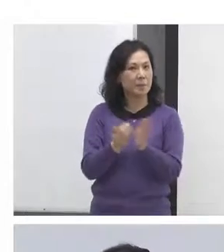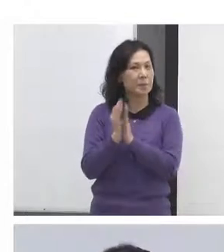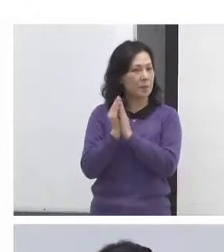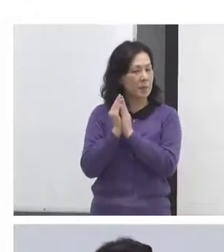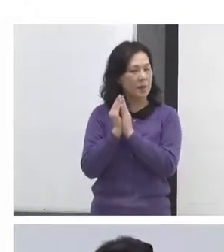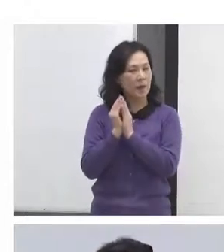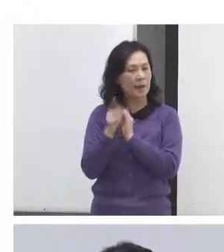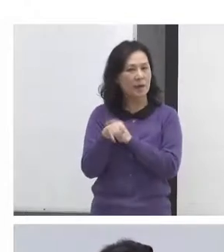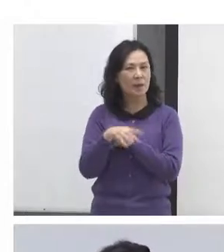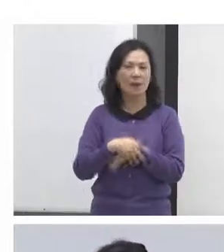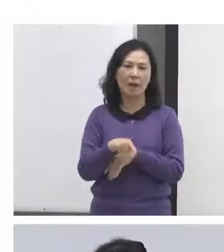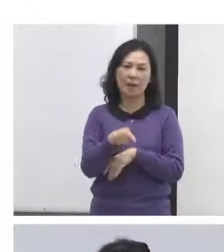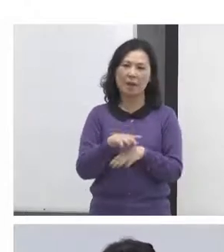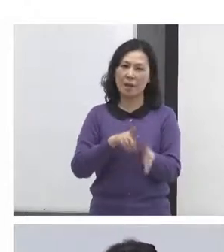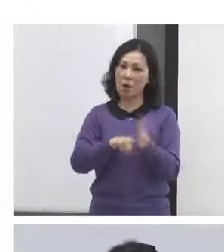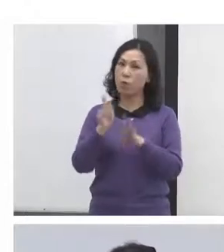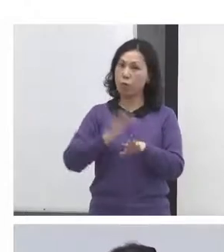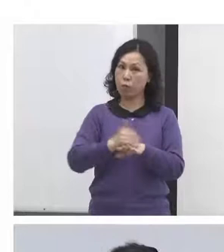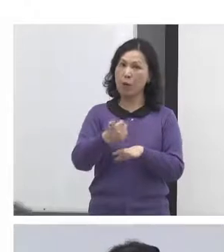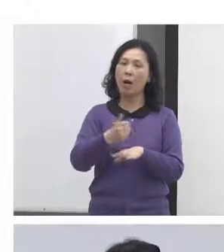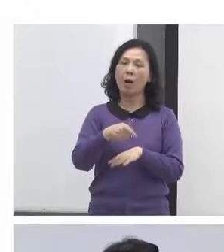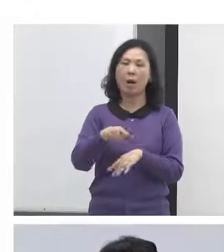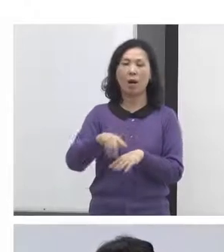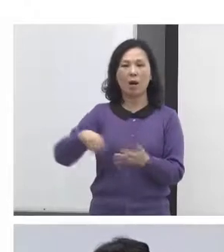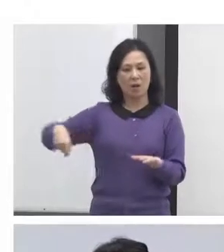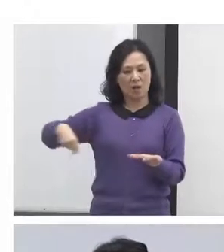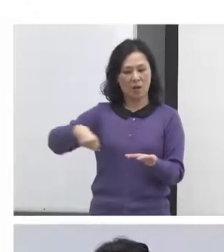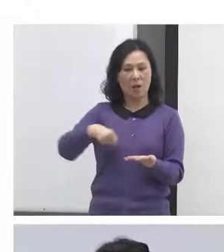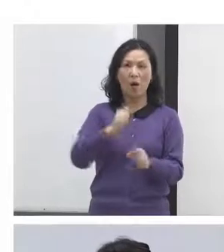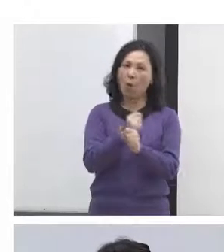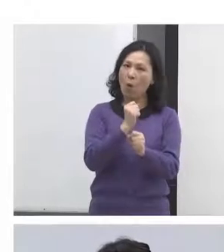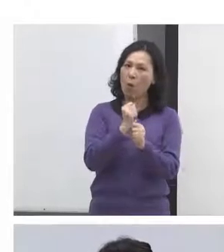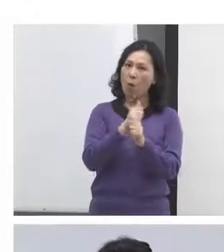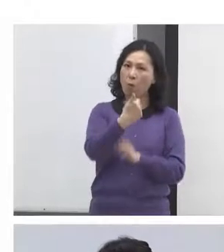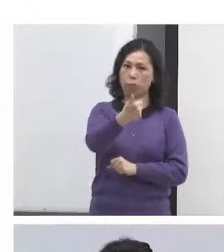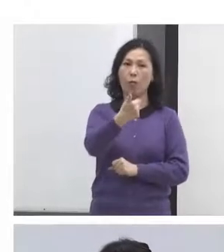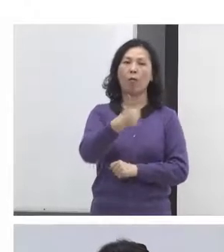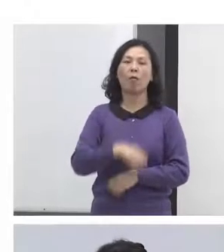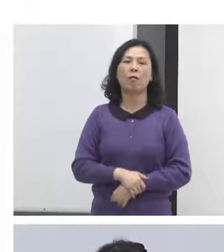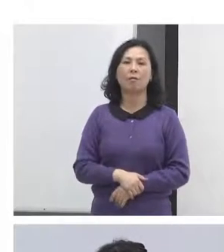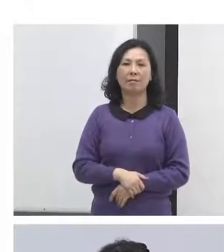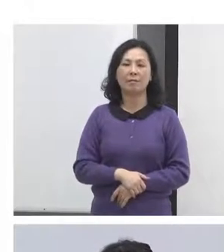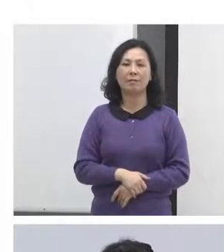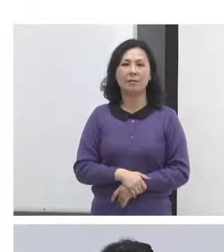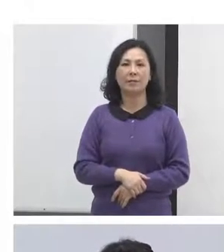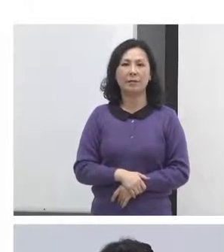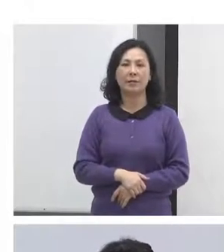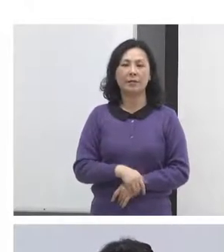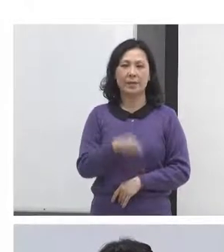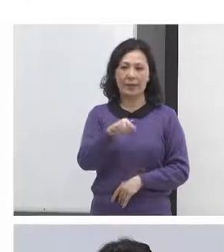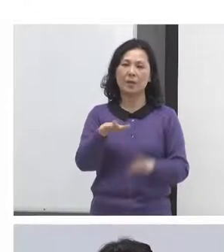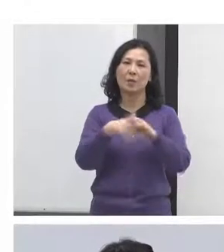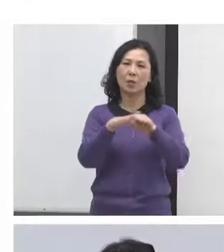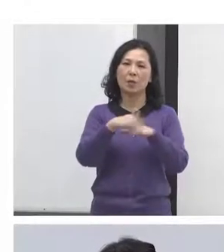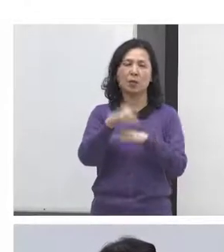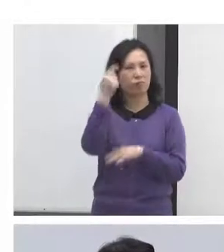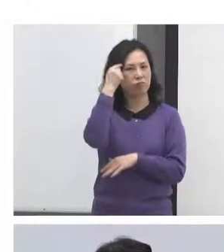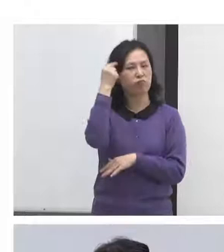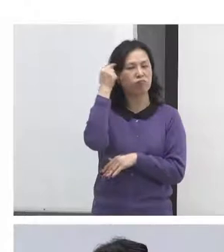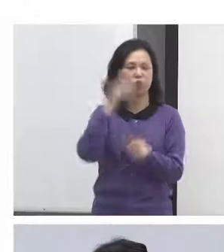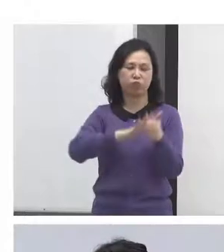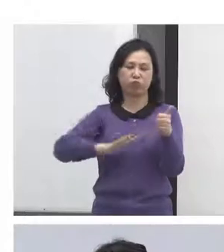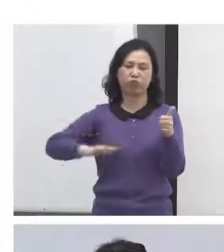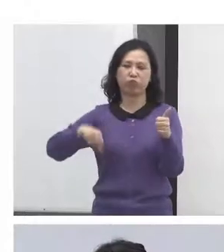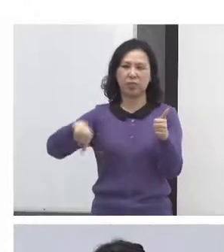你应该说你是专业者，那你做的东西会比较好，好，那这个这样子一个文化上的概念会影响